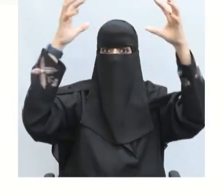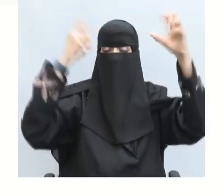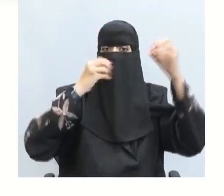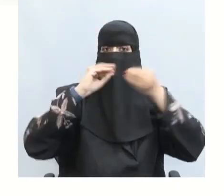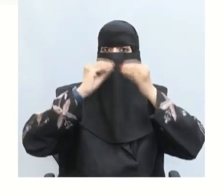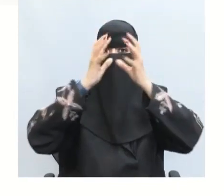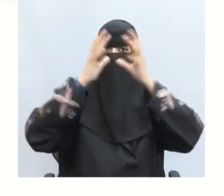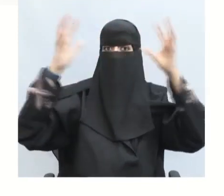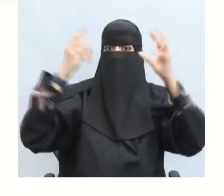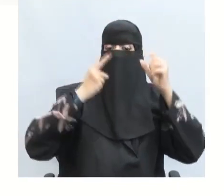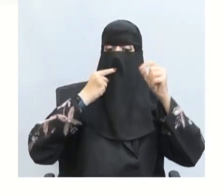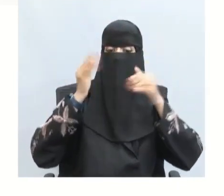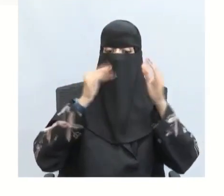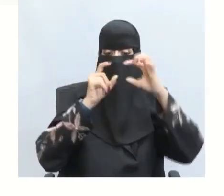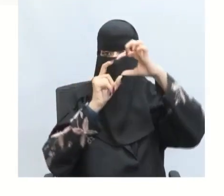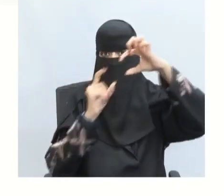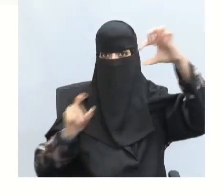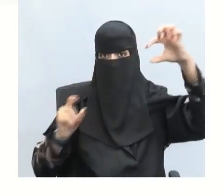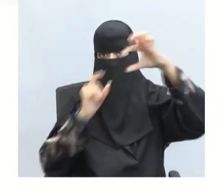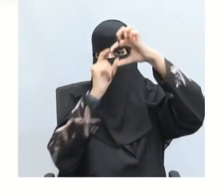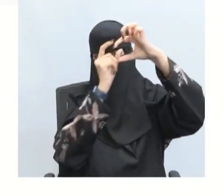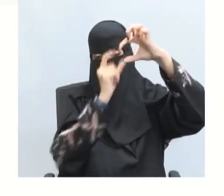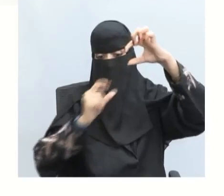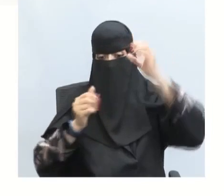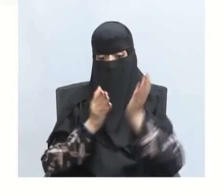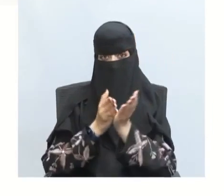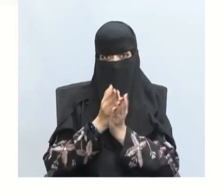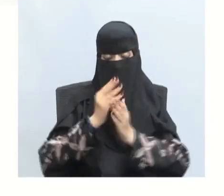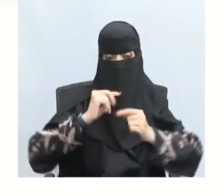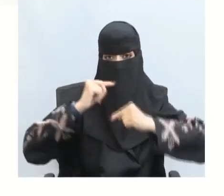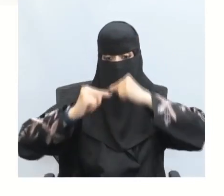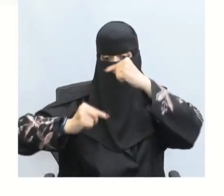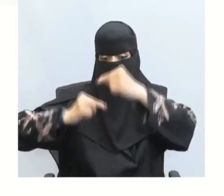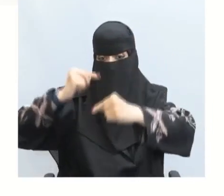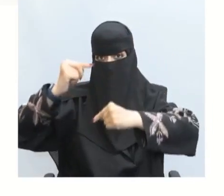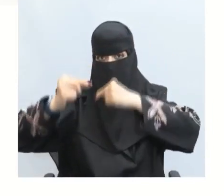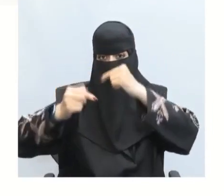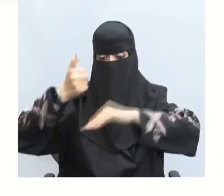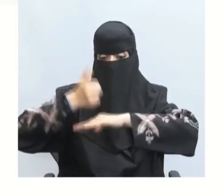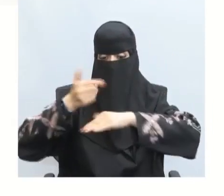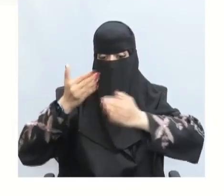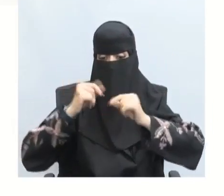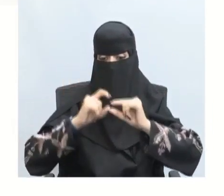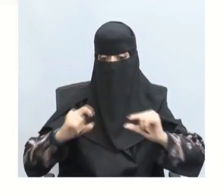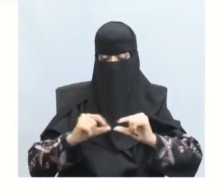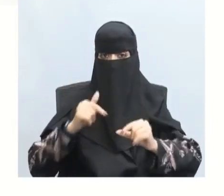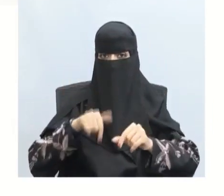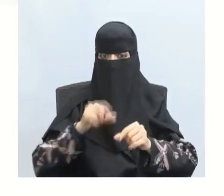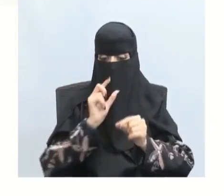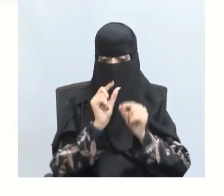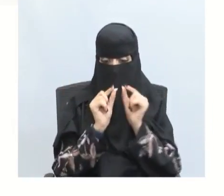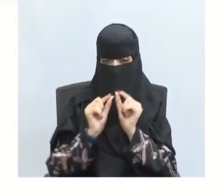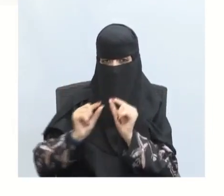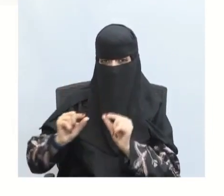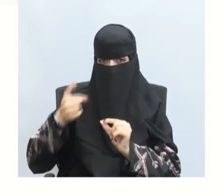لا ننسى موضوعنا لهذا اليوم وايضا مره اخرى الاقزام البيضاء هنا